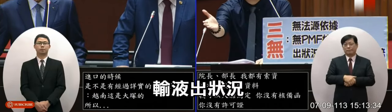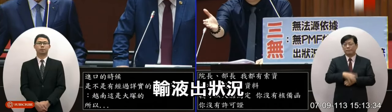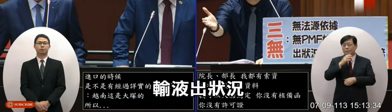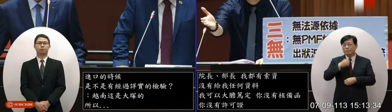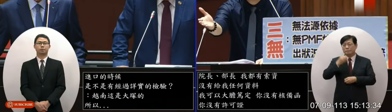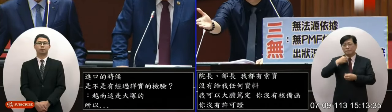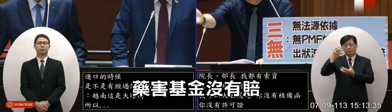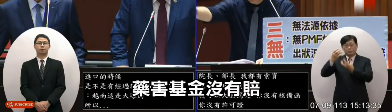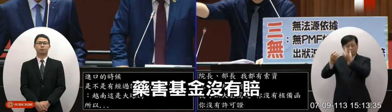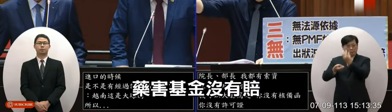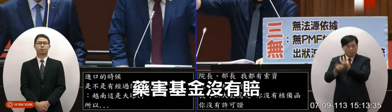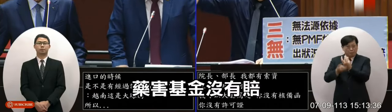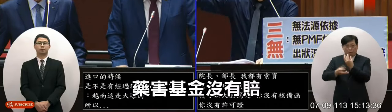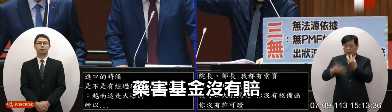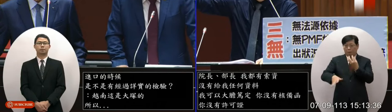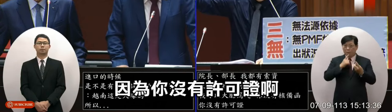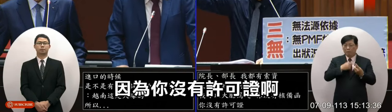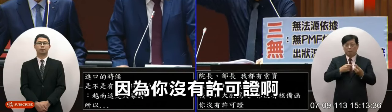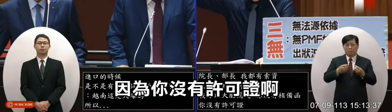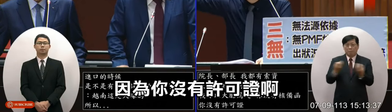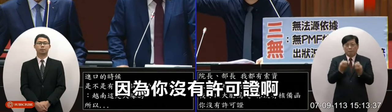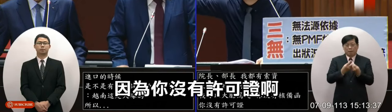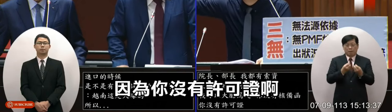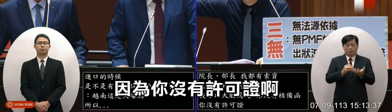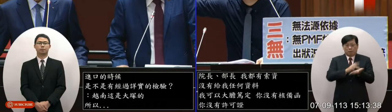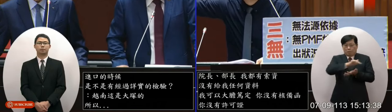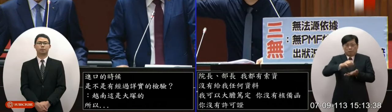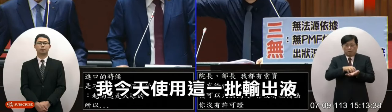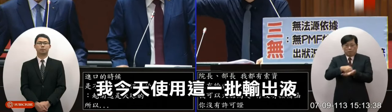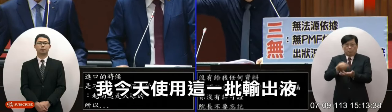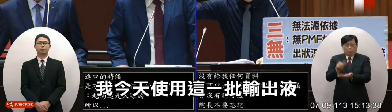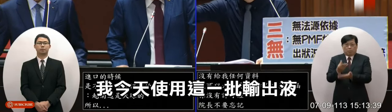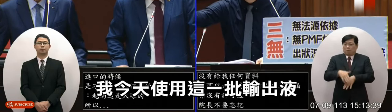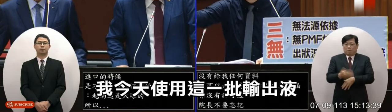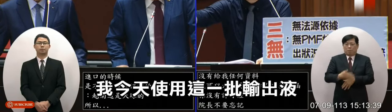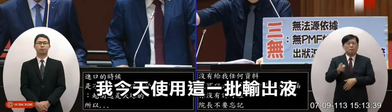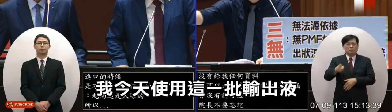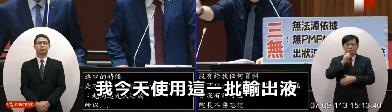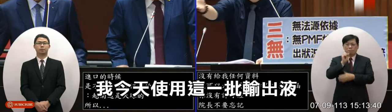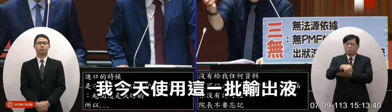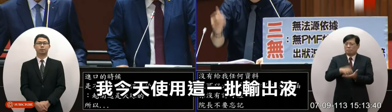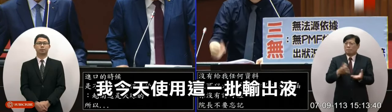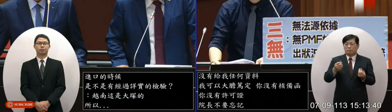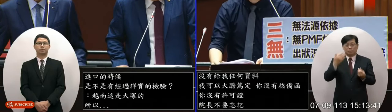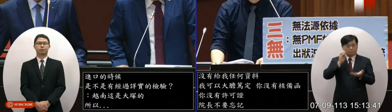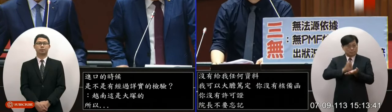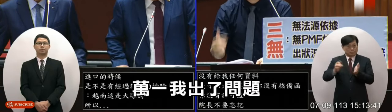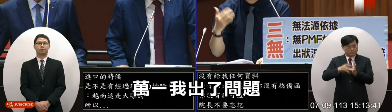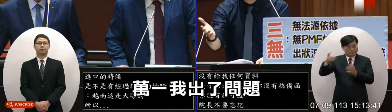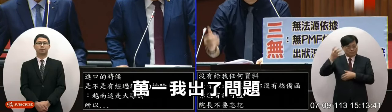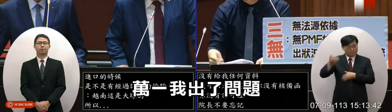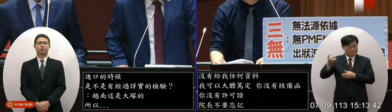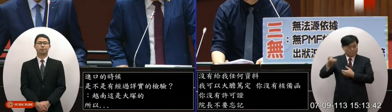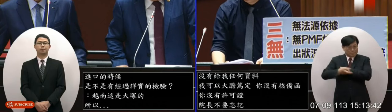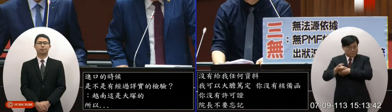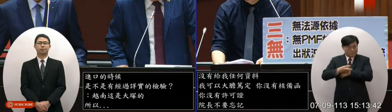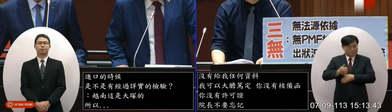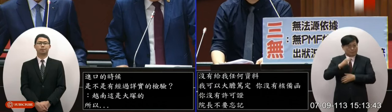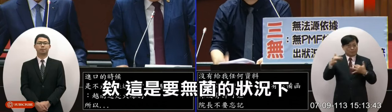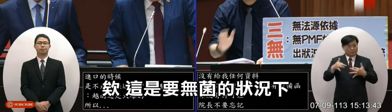液出状况，药爱基金没有赔，因为你没有许可证啊。我今天使用这一批输注液，万一我出了